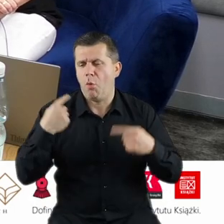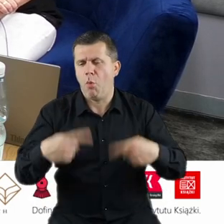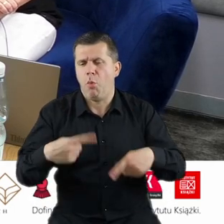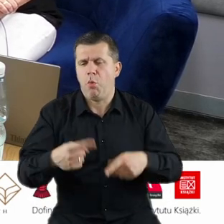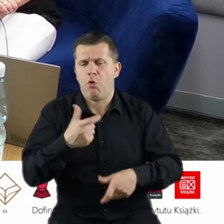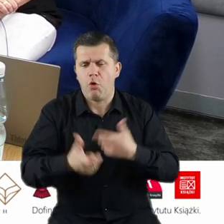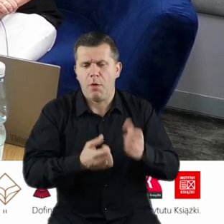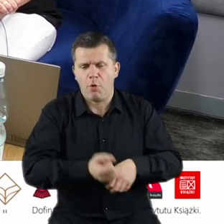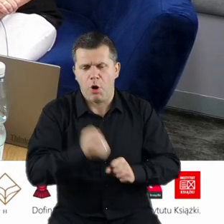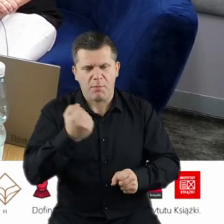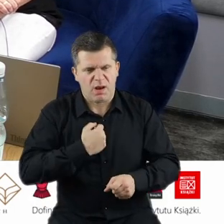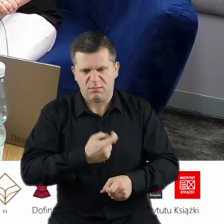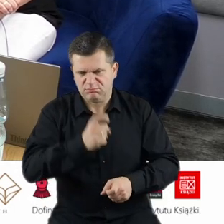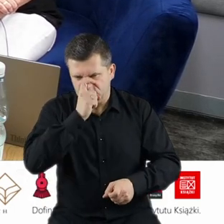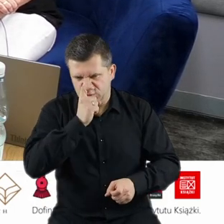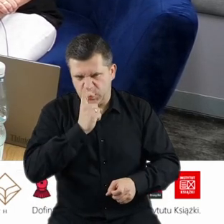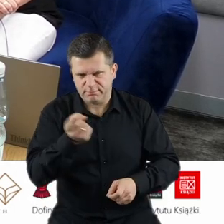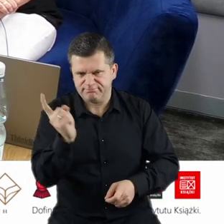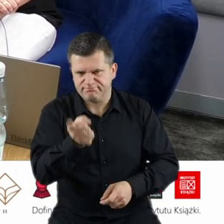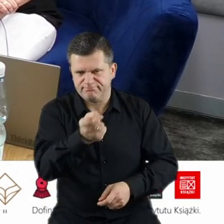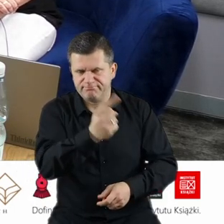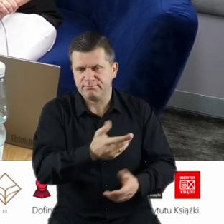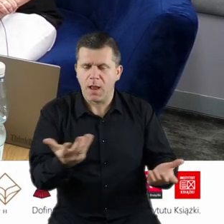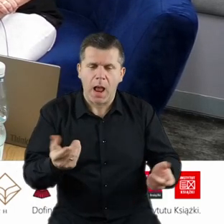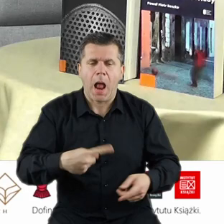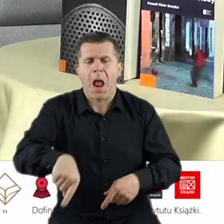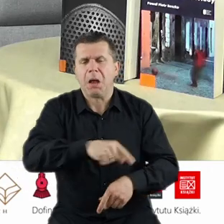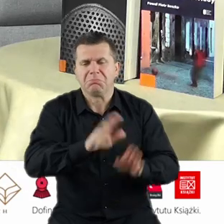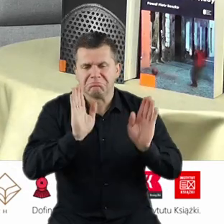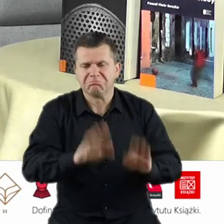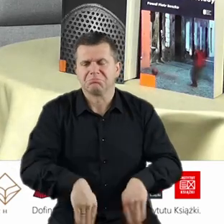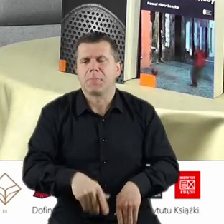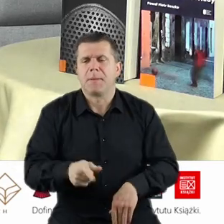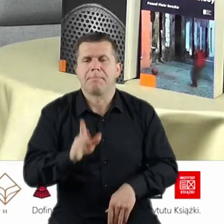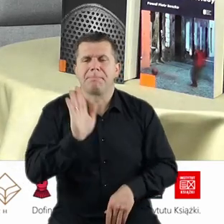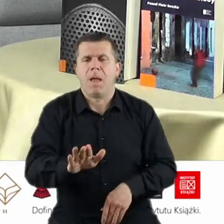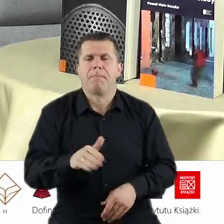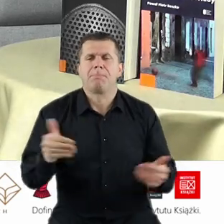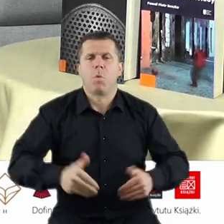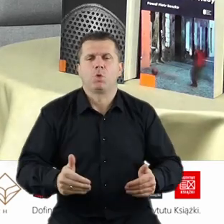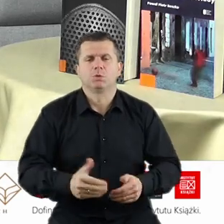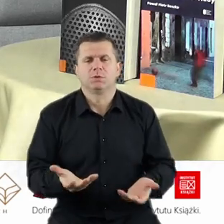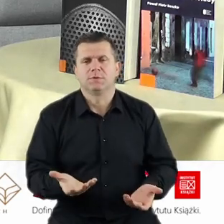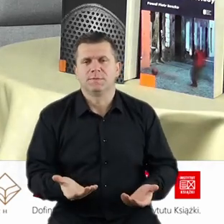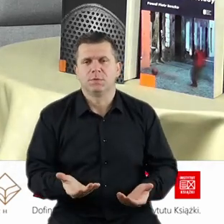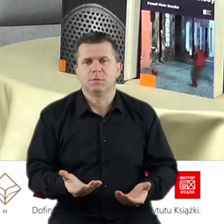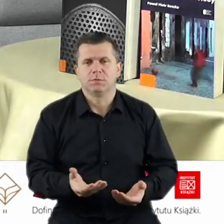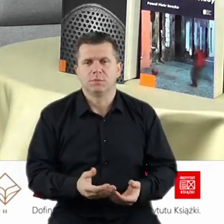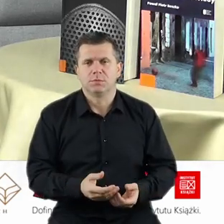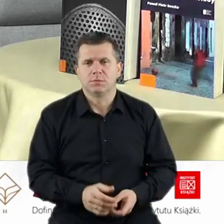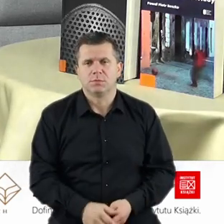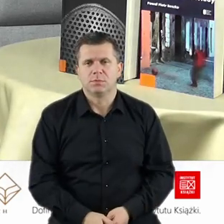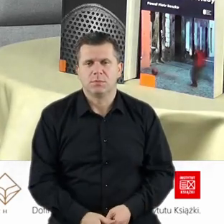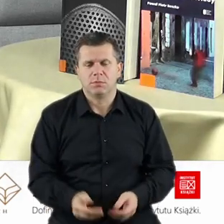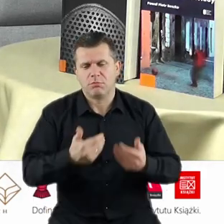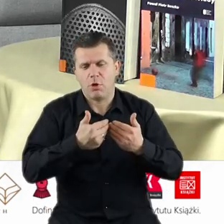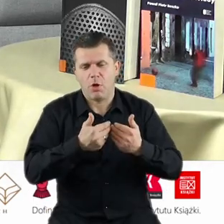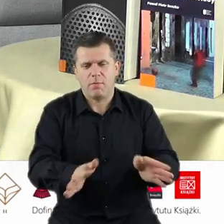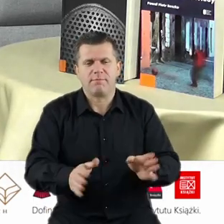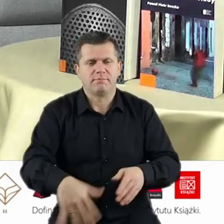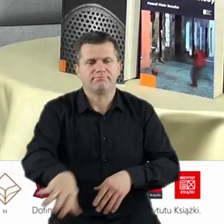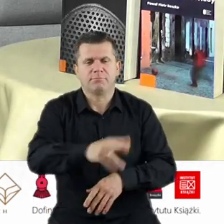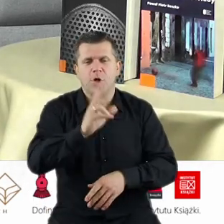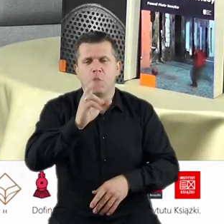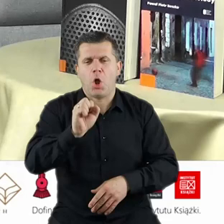który nie kopał i potępia. To, z czego wynikało kopanie? No, z przyzwolenia, z tego, że była możliwość, że otwarło